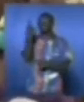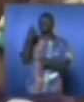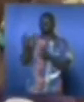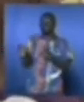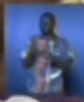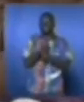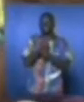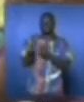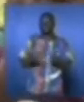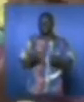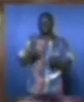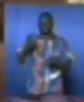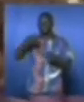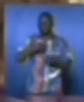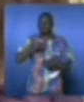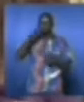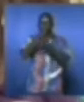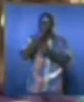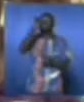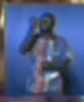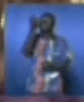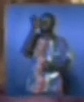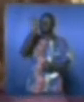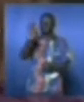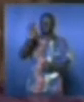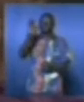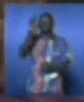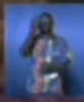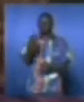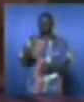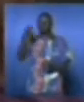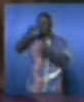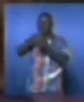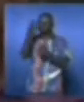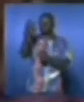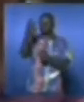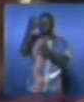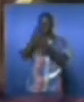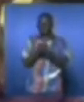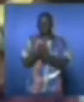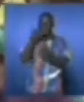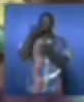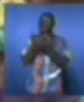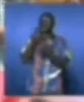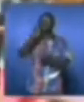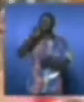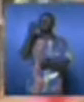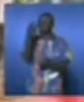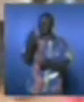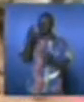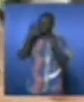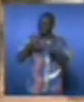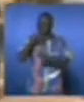obtenu 18 de moyenne dans les 3 trimestres. Sans un bon CM2, on ne peut pas travailler comme ça en